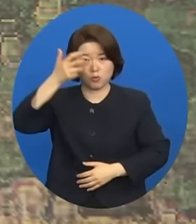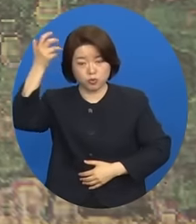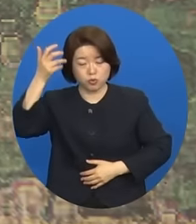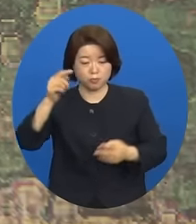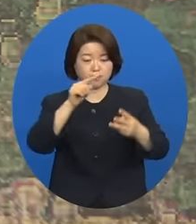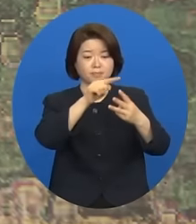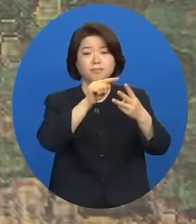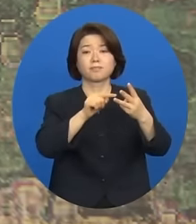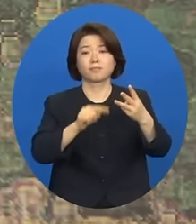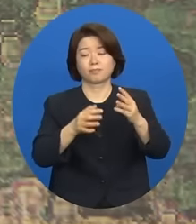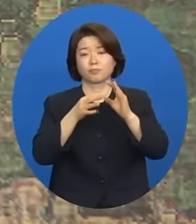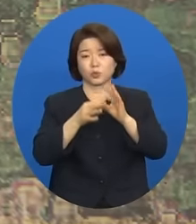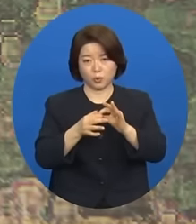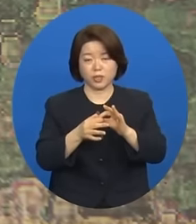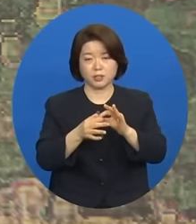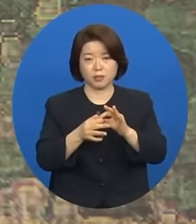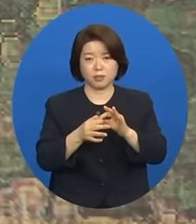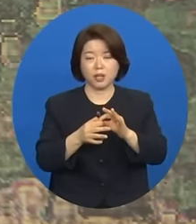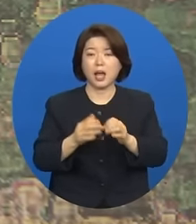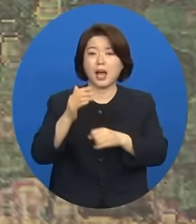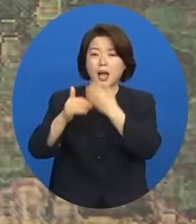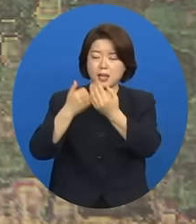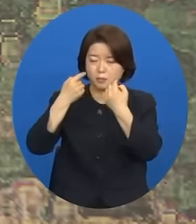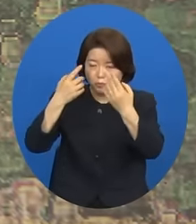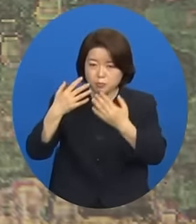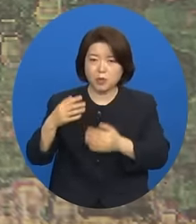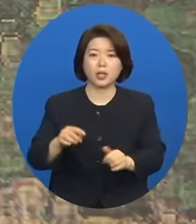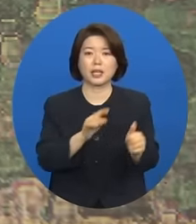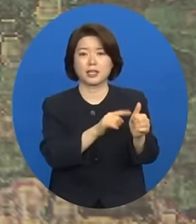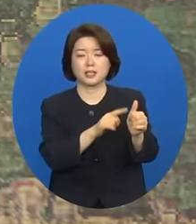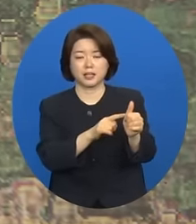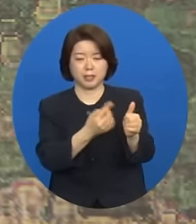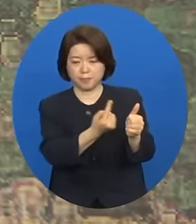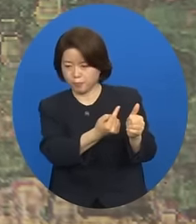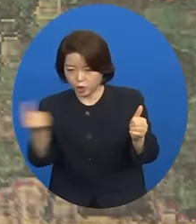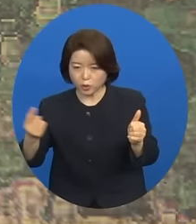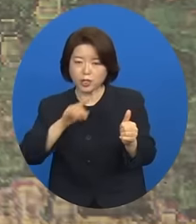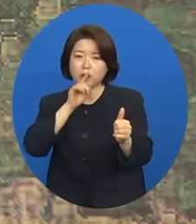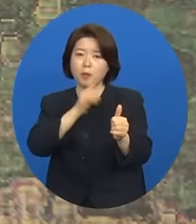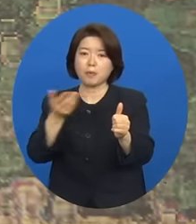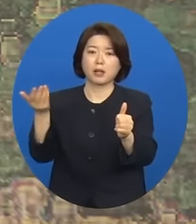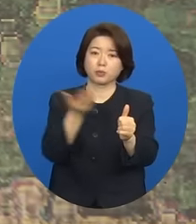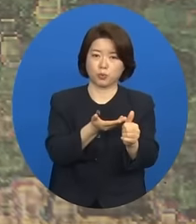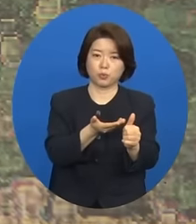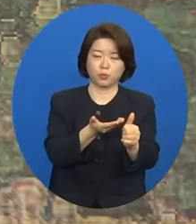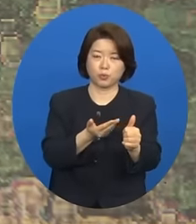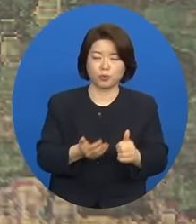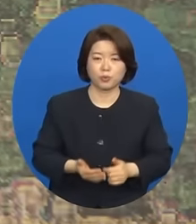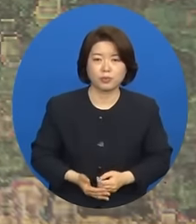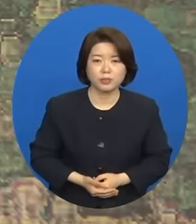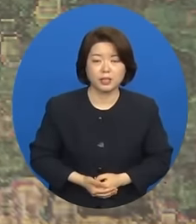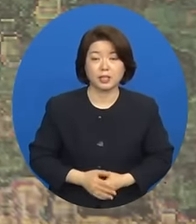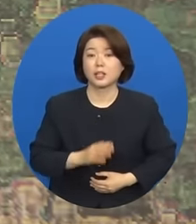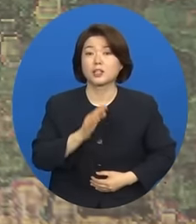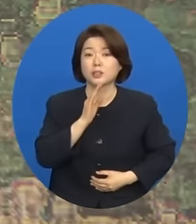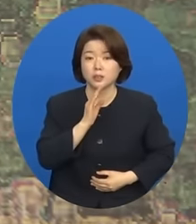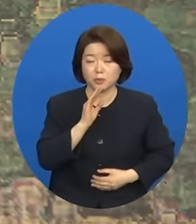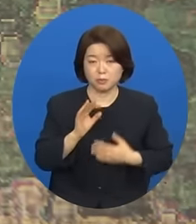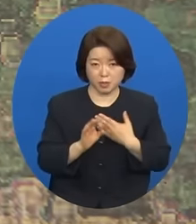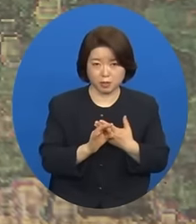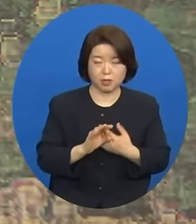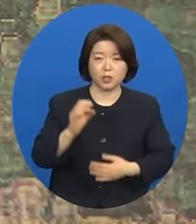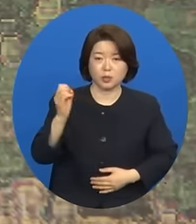통해서 말씀을 통해서 하나님은 분명하게 그에게 떠나라고 말씀을 주고 계세요. 그러면서